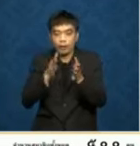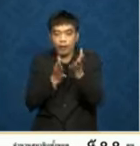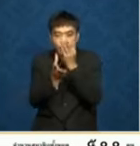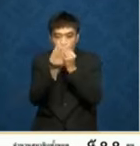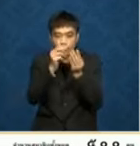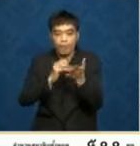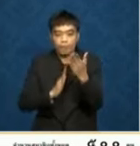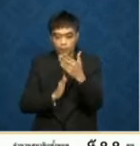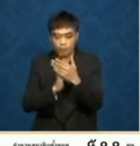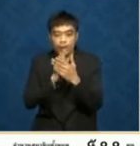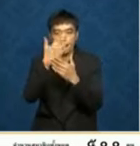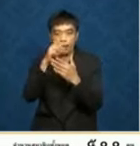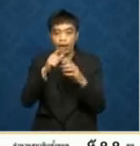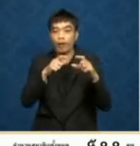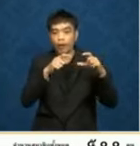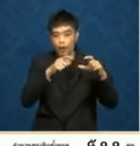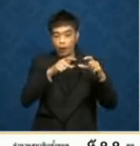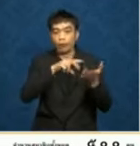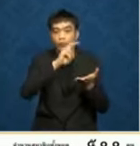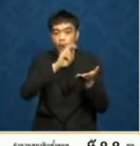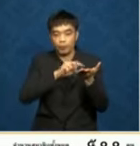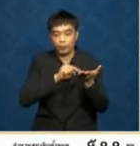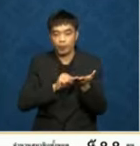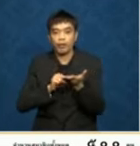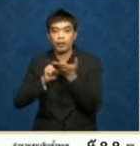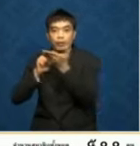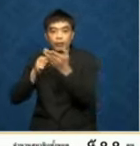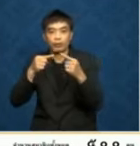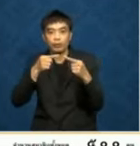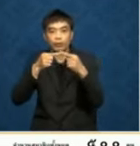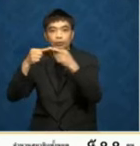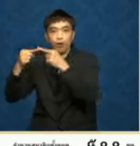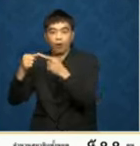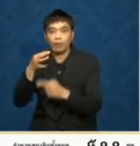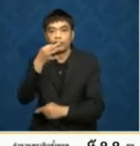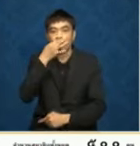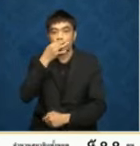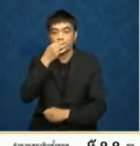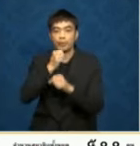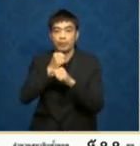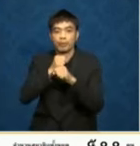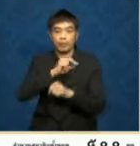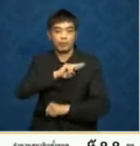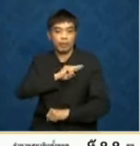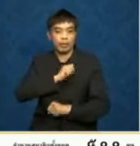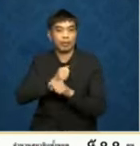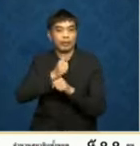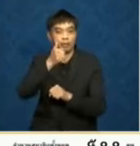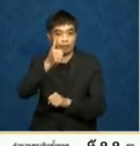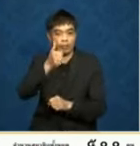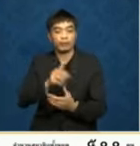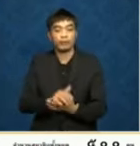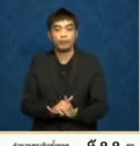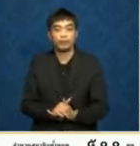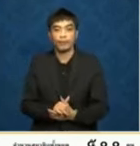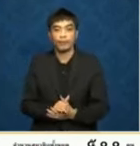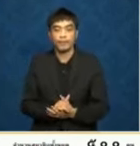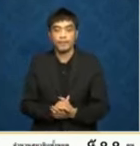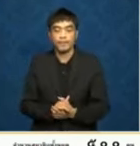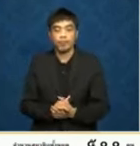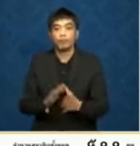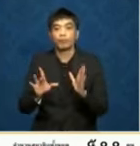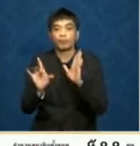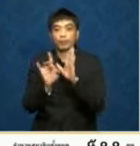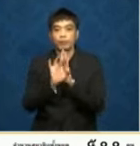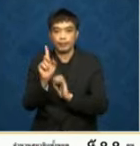เอาคยธบัในเย certa้ให้กตวเองได้ และ